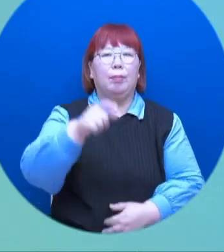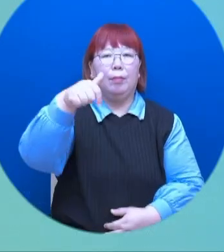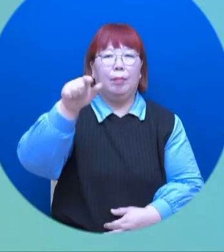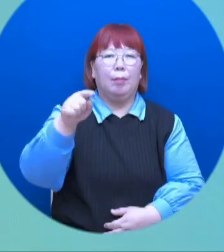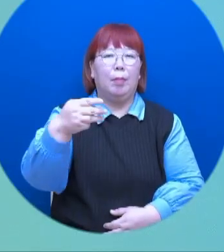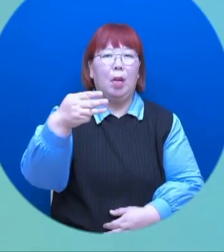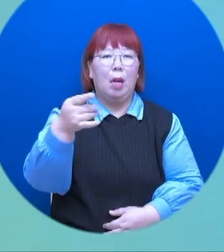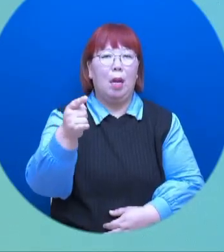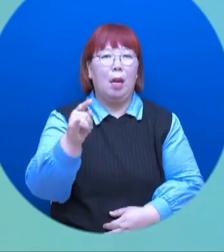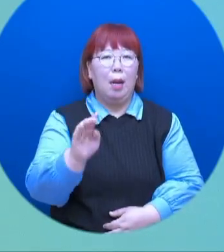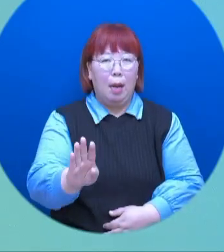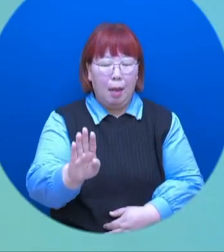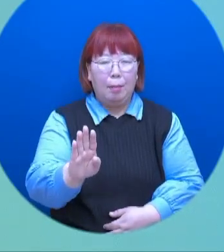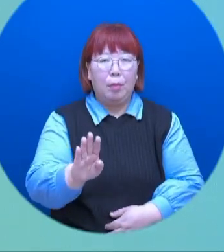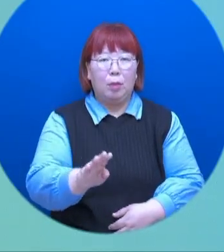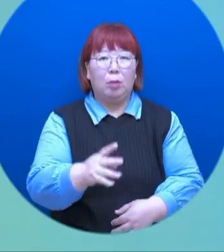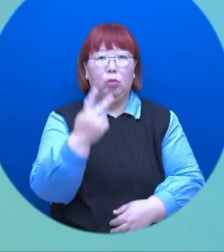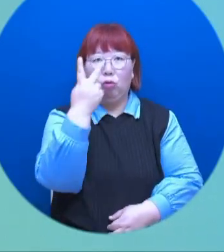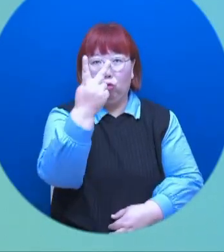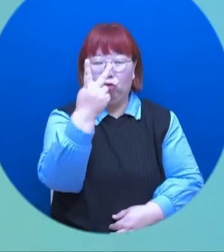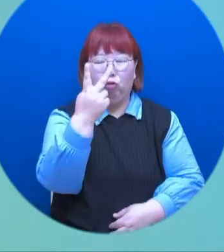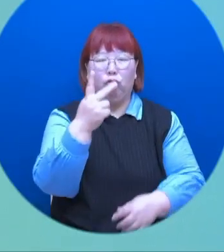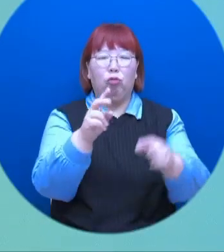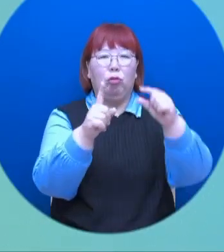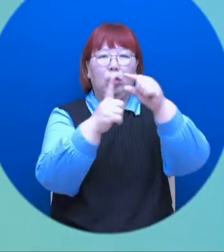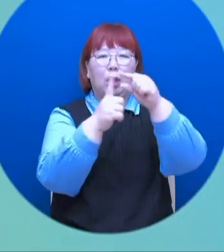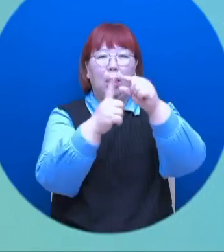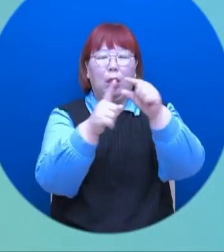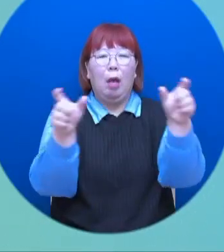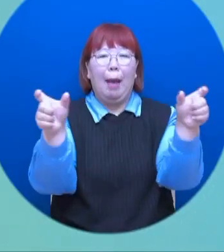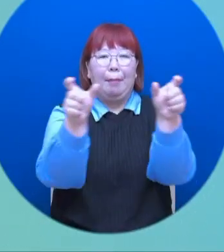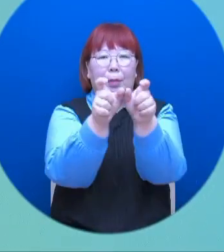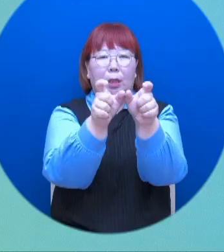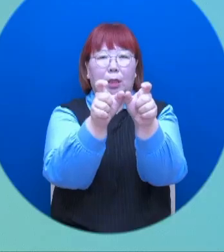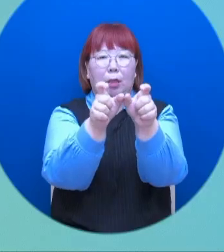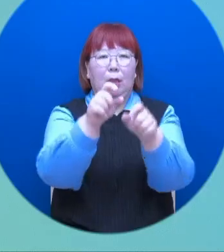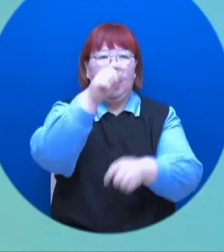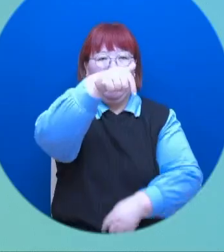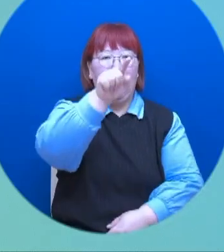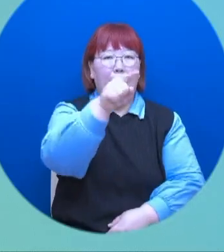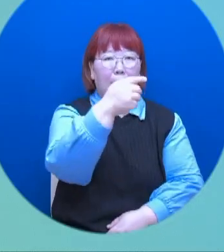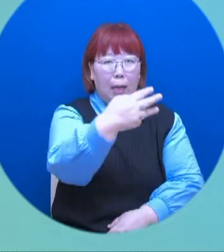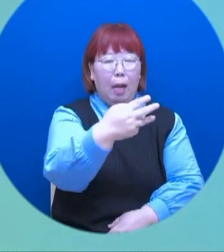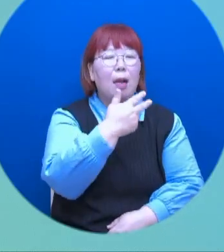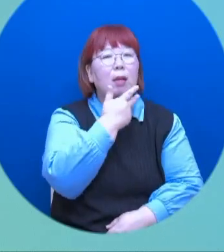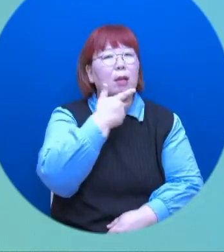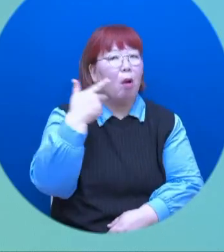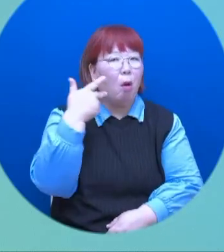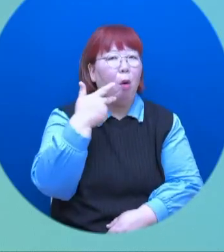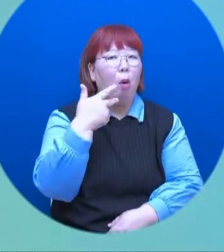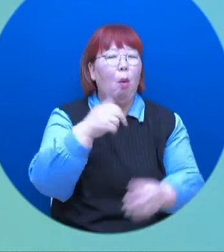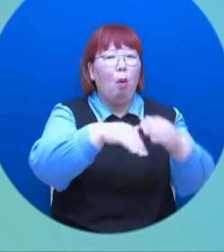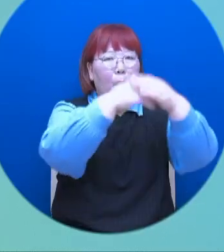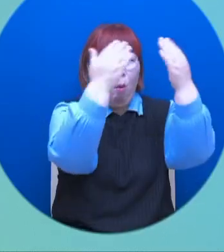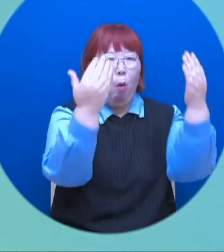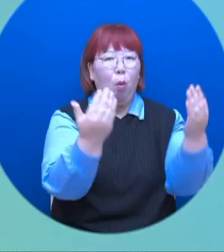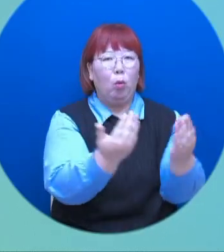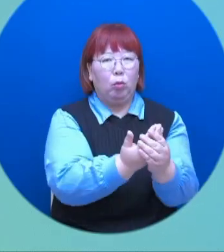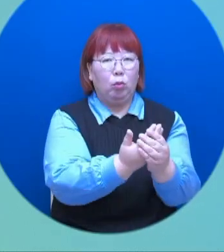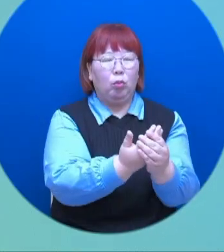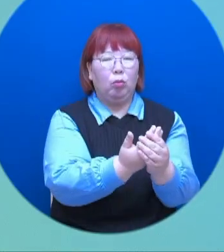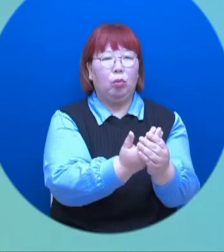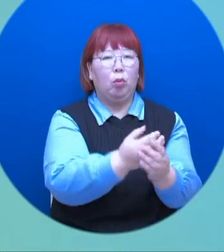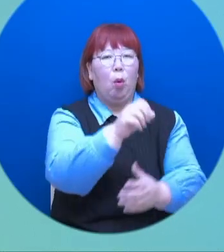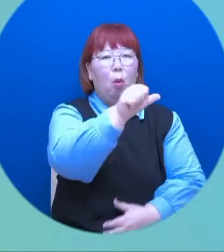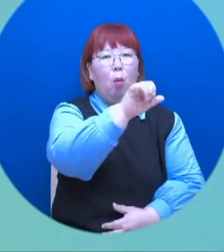갈렙은 두 단어의 합성어다. 갈은 영어의 all, 모든 걸